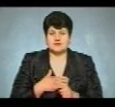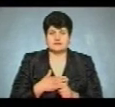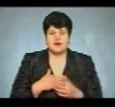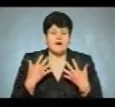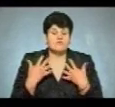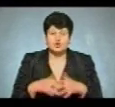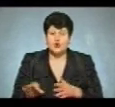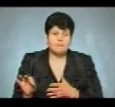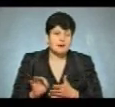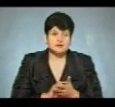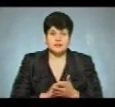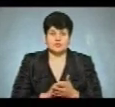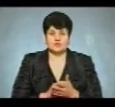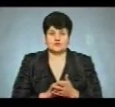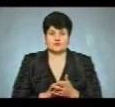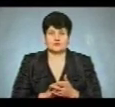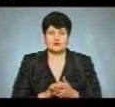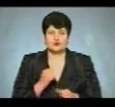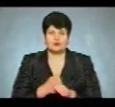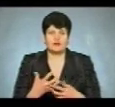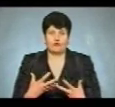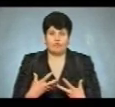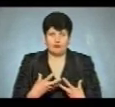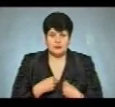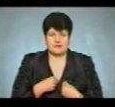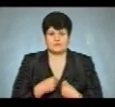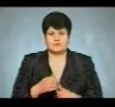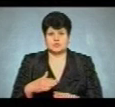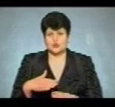автоматично призвело тиск зі сторони